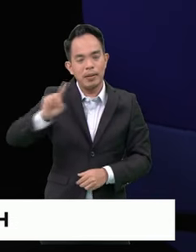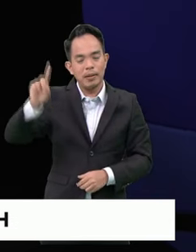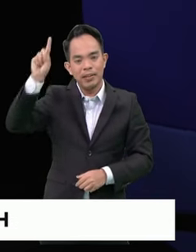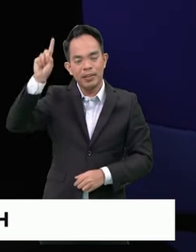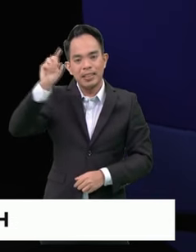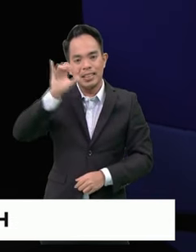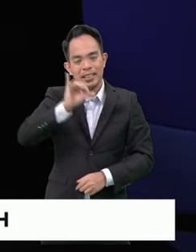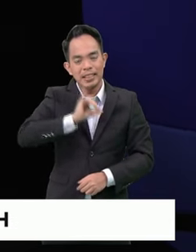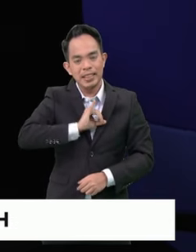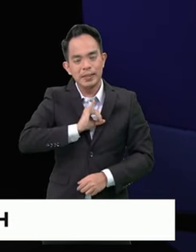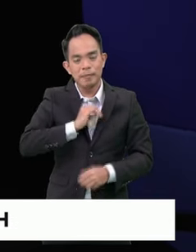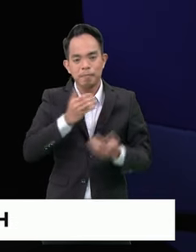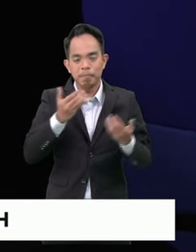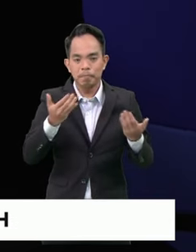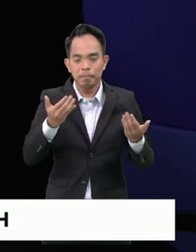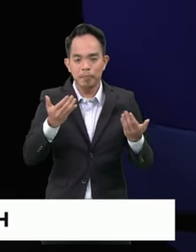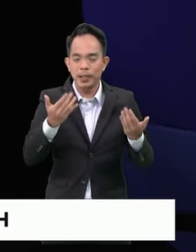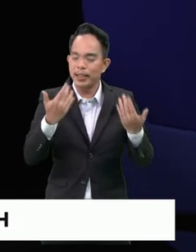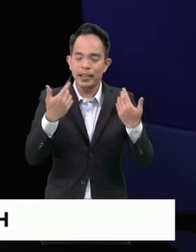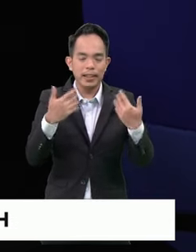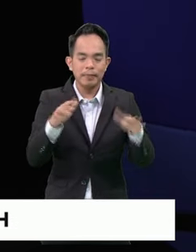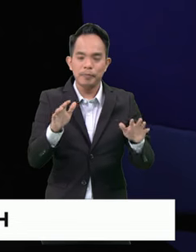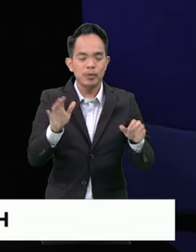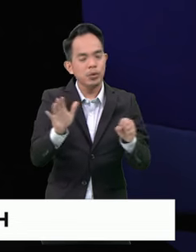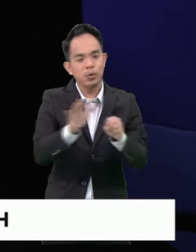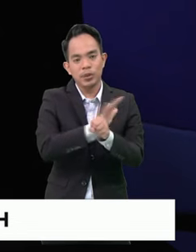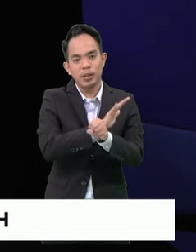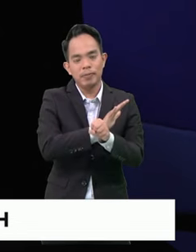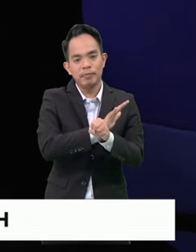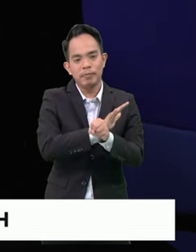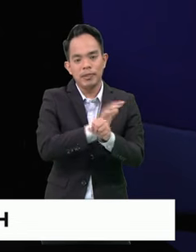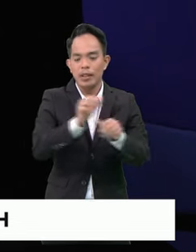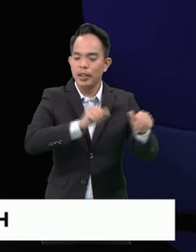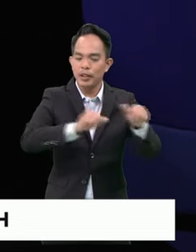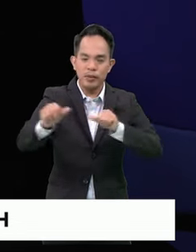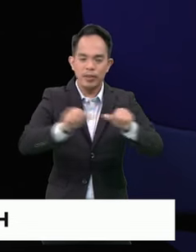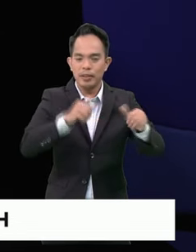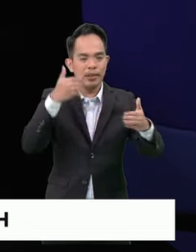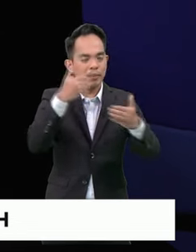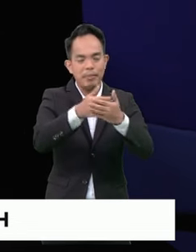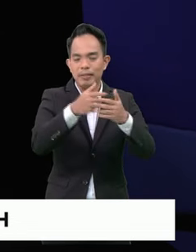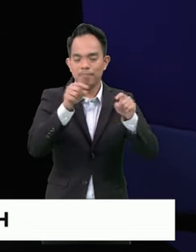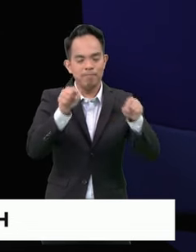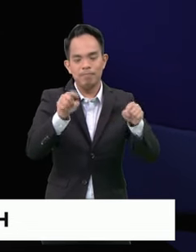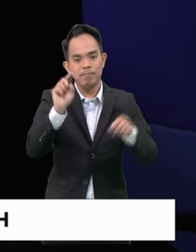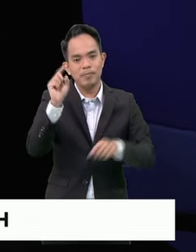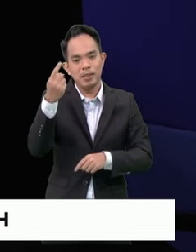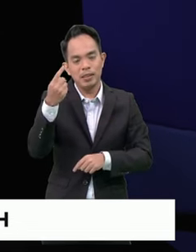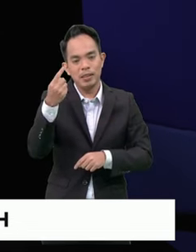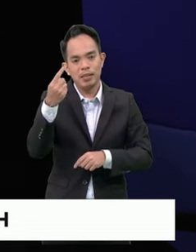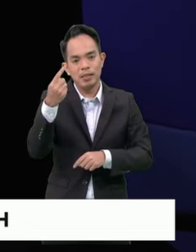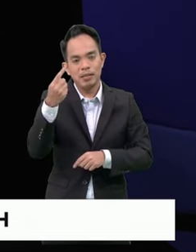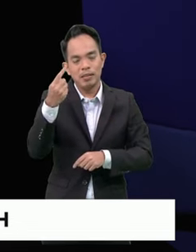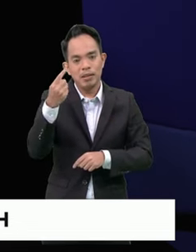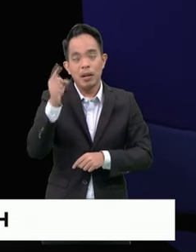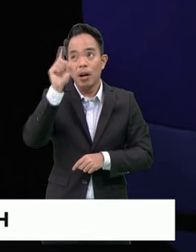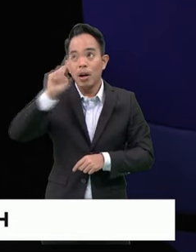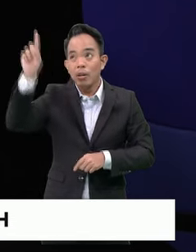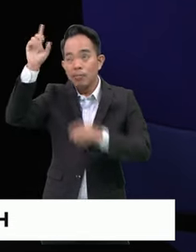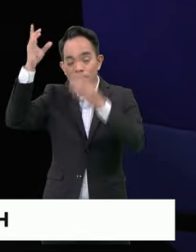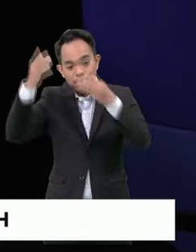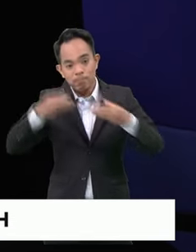macam dah lah, cukup lah, sampai sini je lah saya katakan. Jadi Allah tu dah bagi